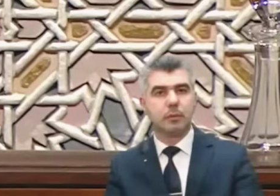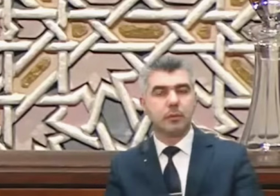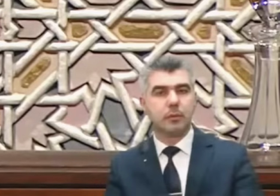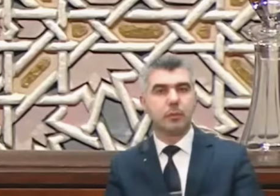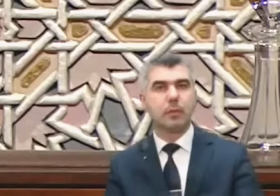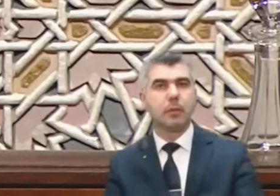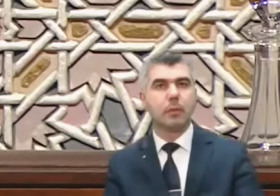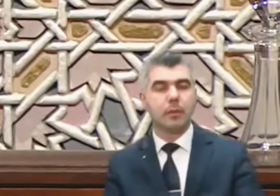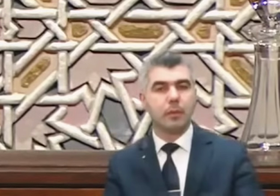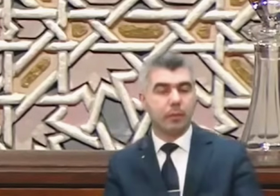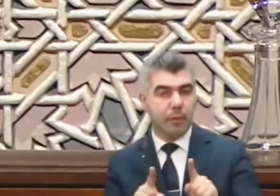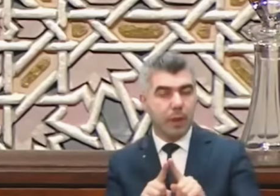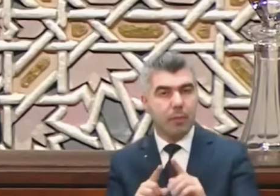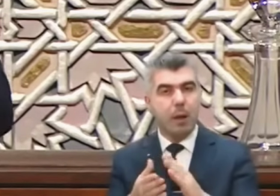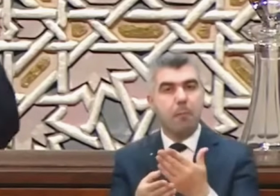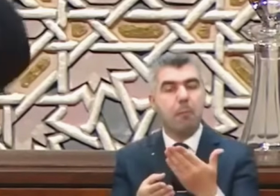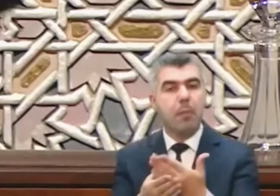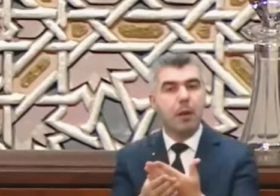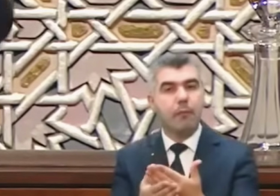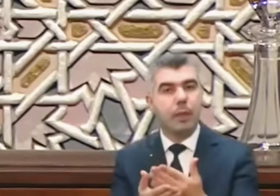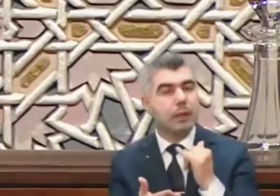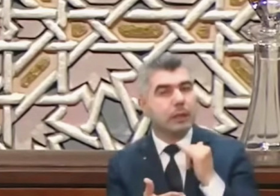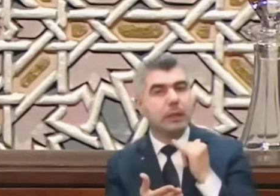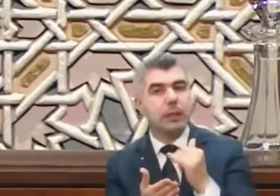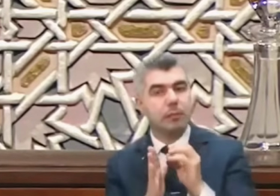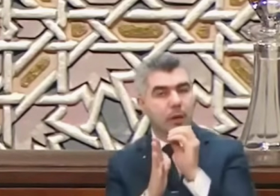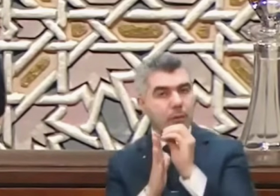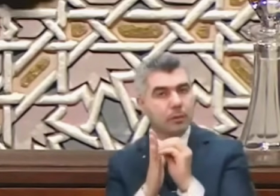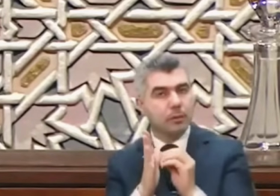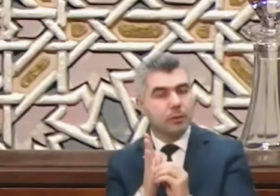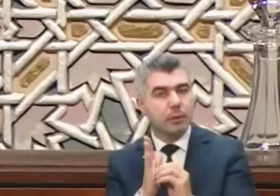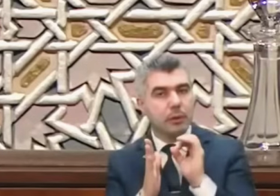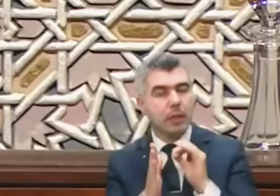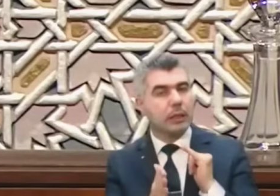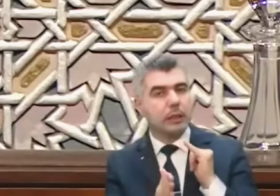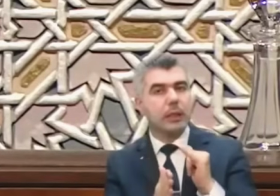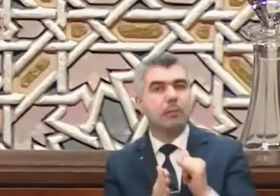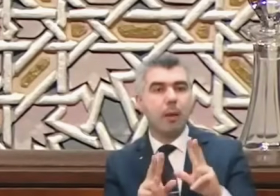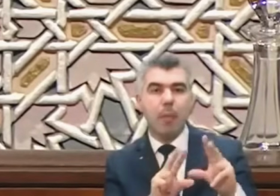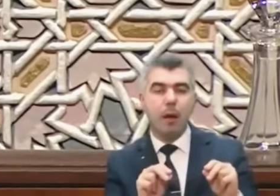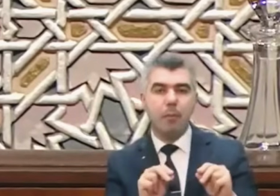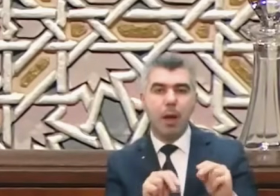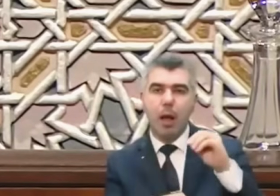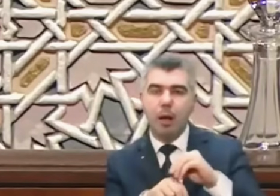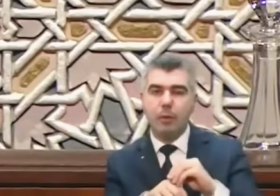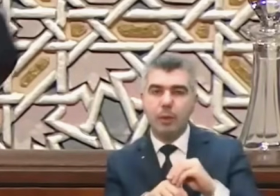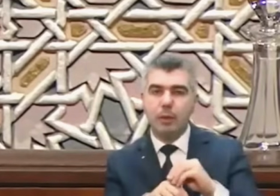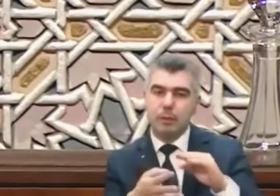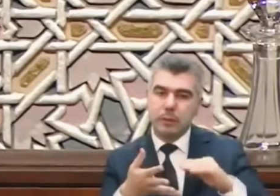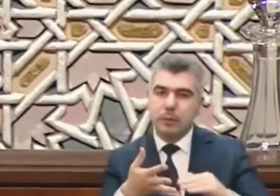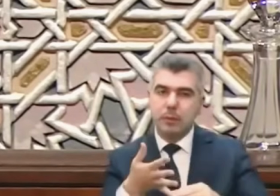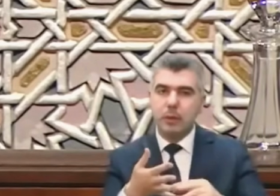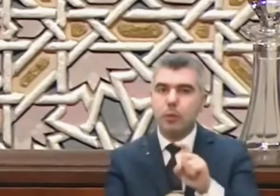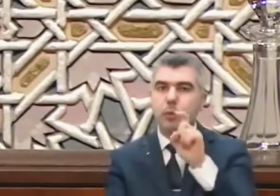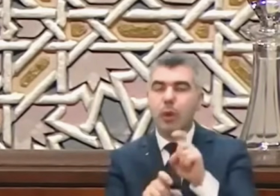الشيء. راجعوا الملفات، واش دائما هاد الطلب ترتيب ولا لو كيخلق ارتباك؟ والفرق المحترمه كلها اذا كان